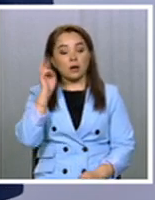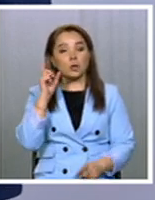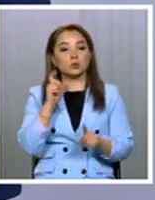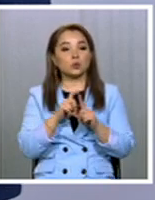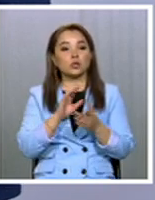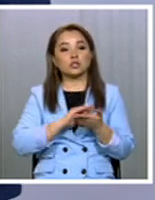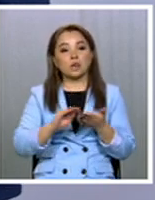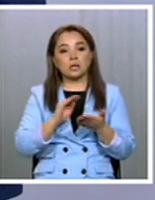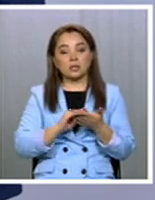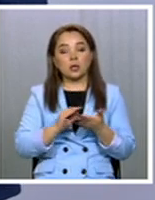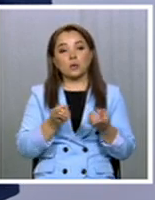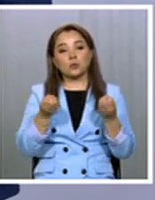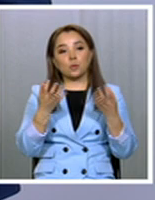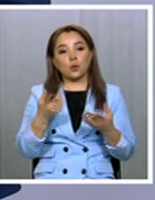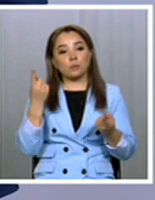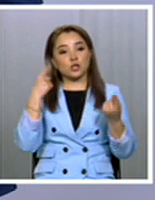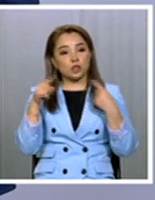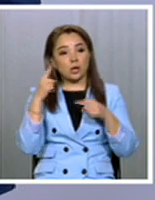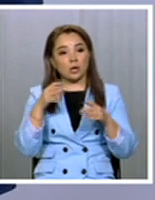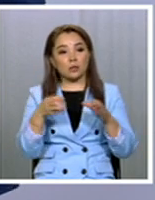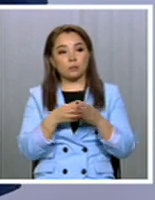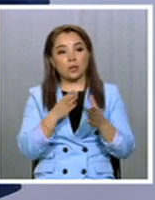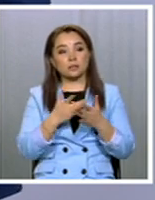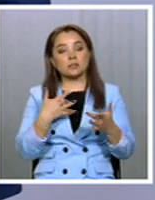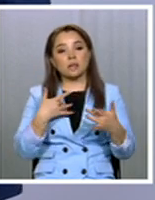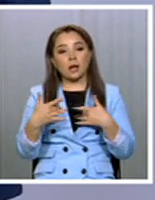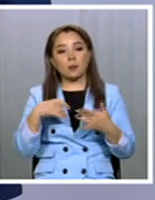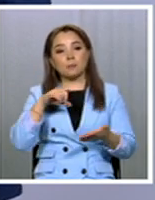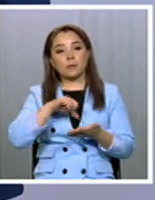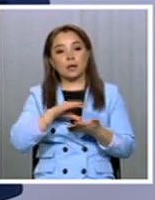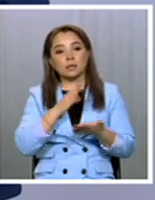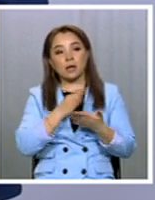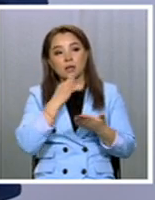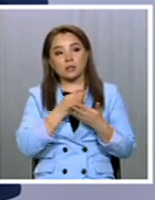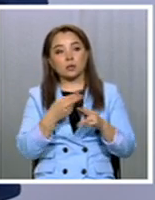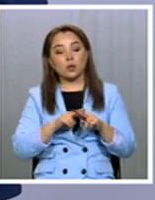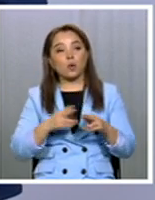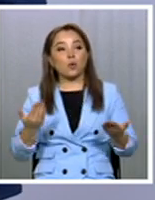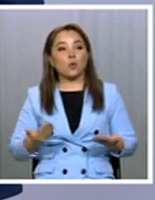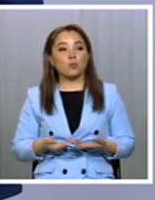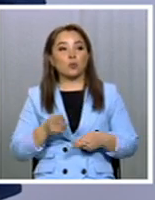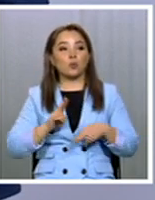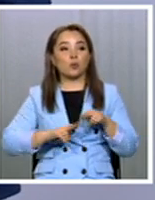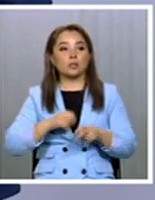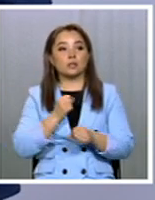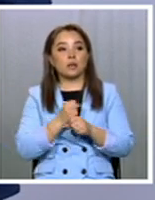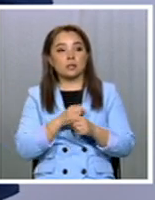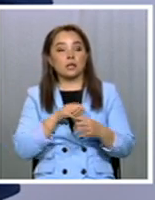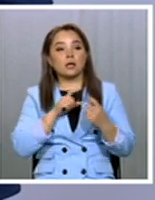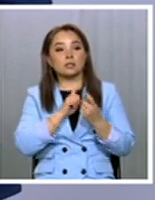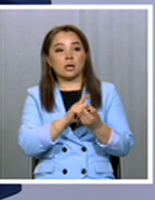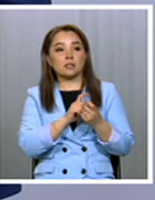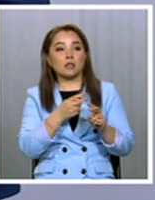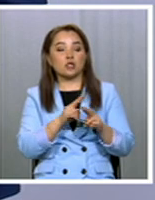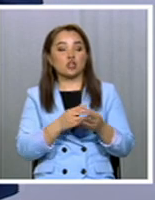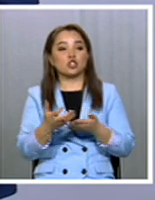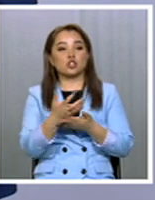жазылған көркем шығарма, драма – өмір құрылысын шиеленіскен тартыстар үстінде